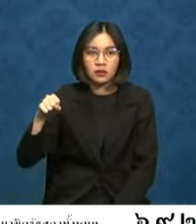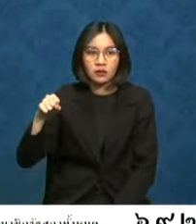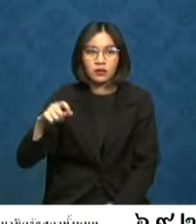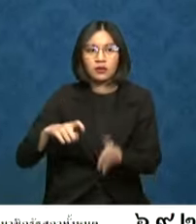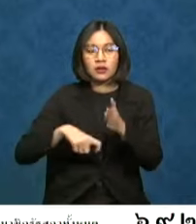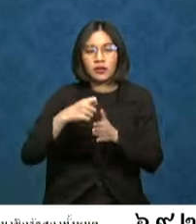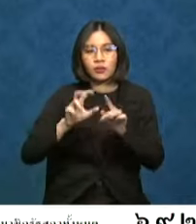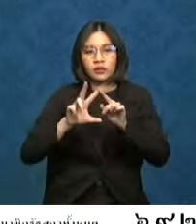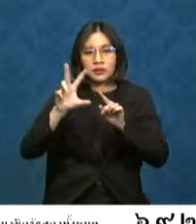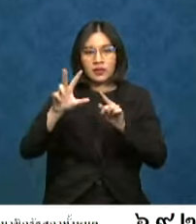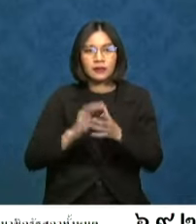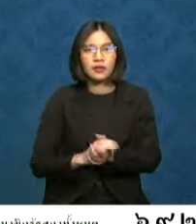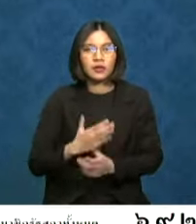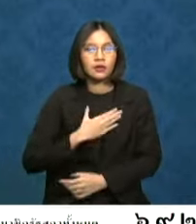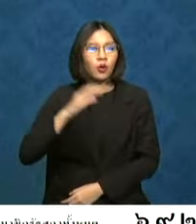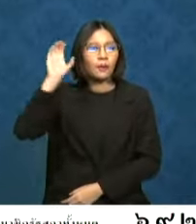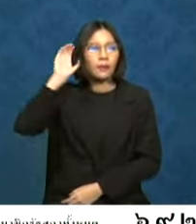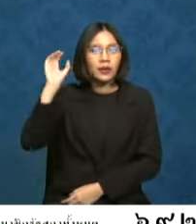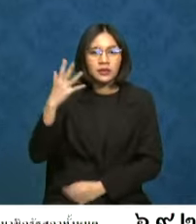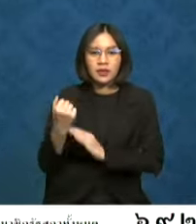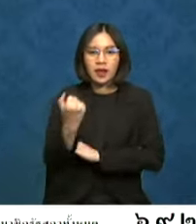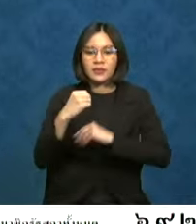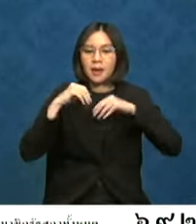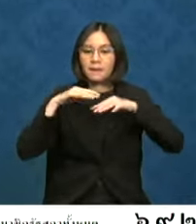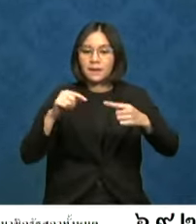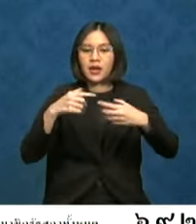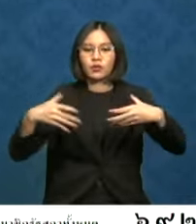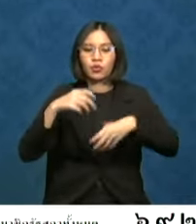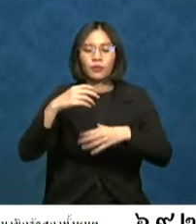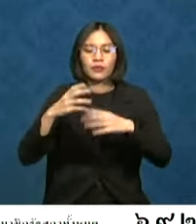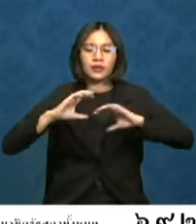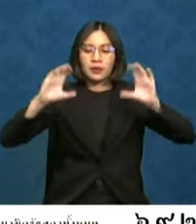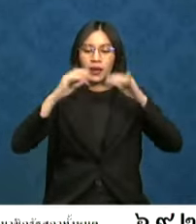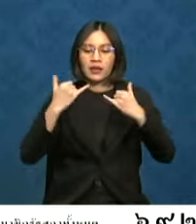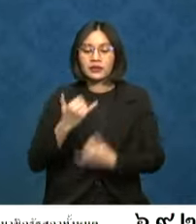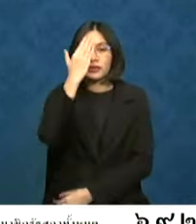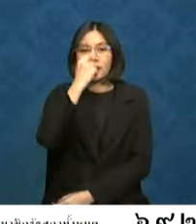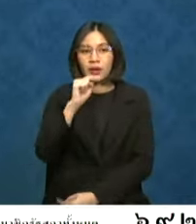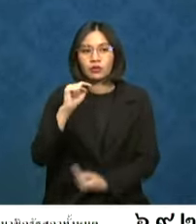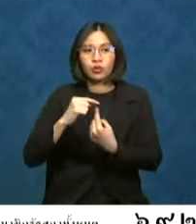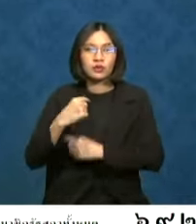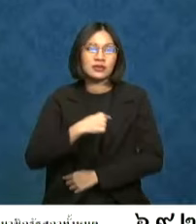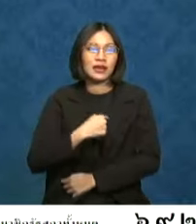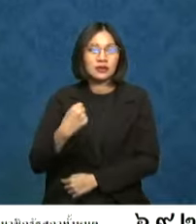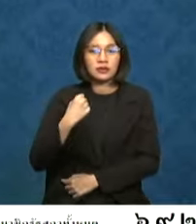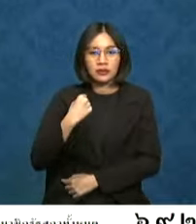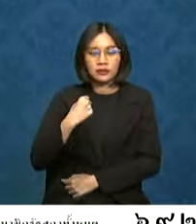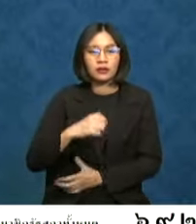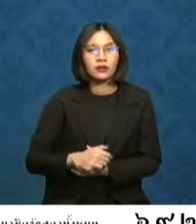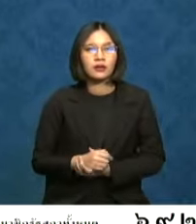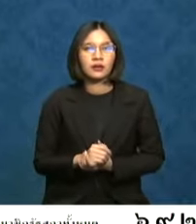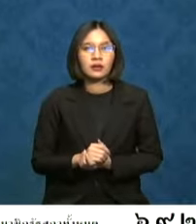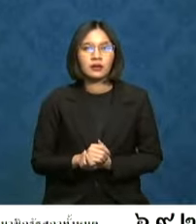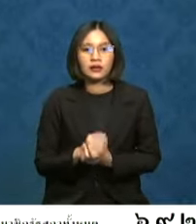เหตุผลข้ที่สามครับที่ผมไม่เชื่อเลยวาการกาจารอนาจจะเกิขใรฐบชุดนี้คือเรื่ของความเชื่อมั่นครั